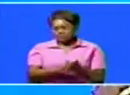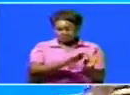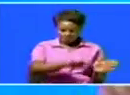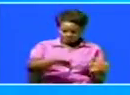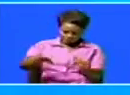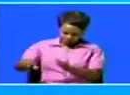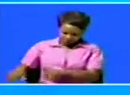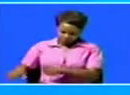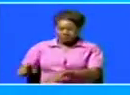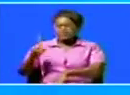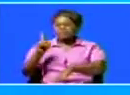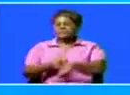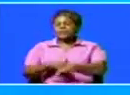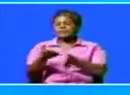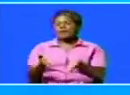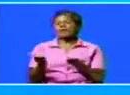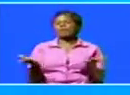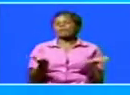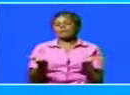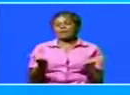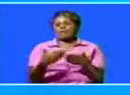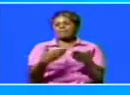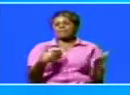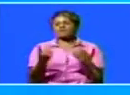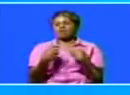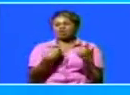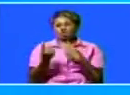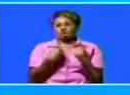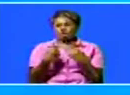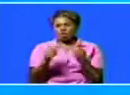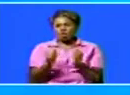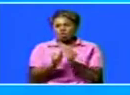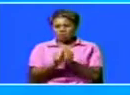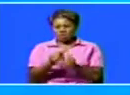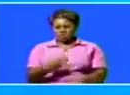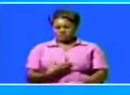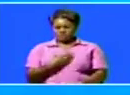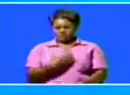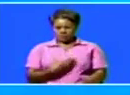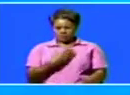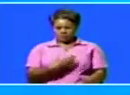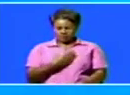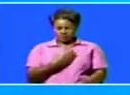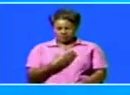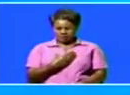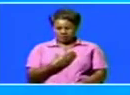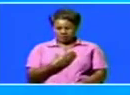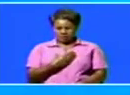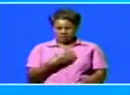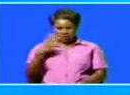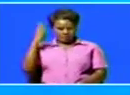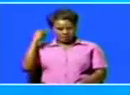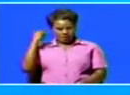Na basi mtazamaji, basi ni ule wakati wa Wako Wapi, na kabla nizungumze na msanii Uncle Konias, tupate